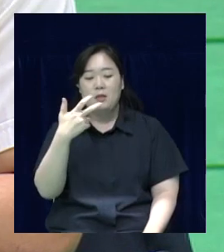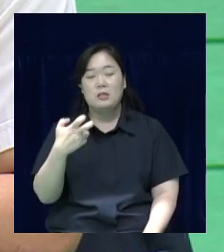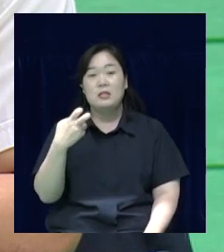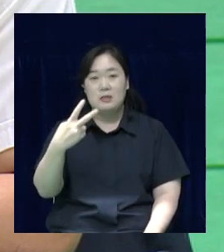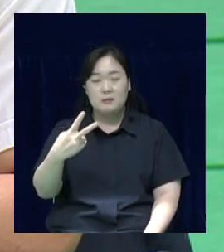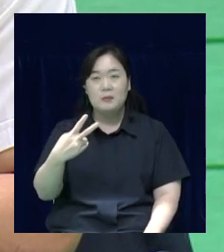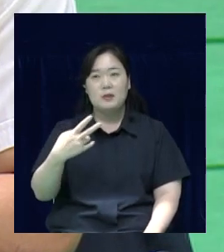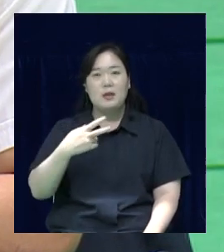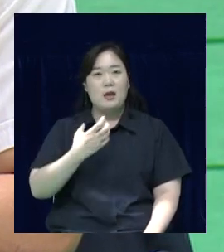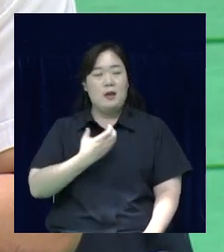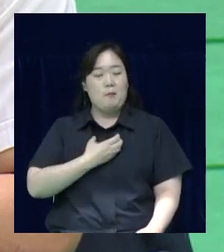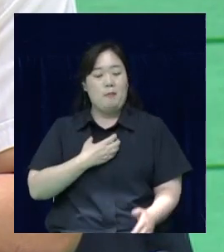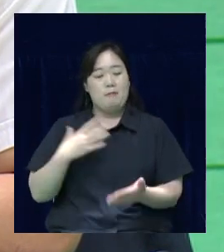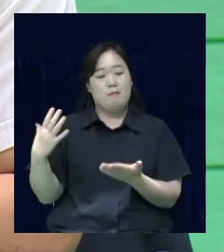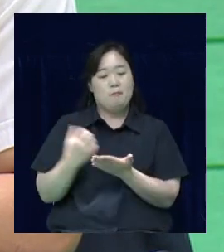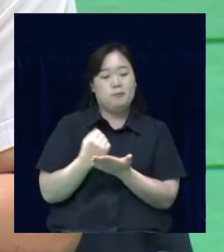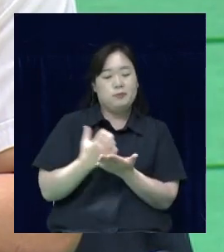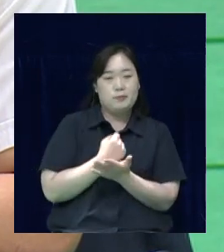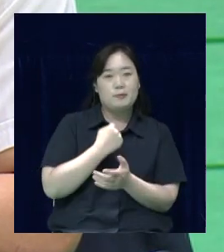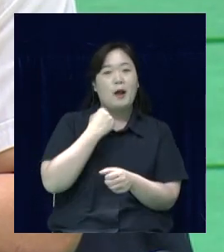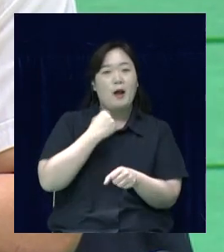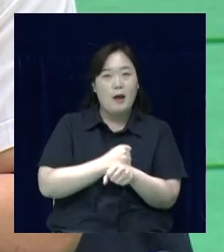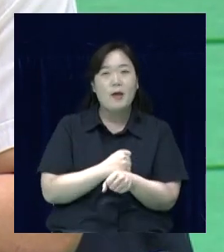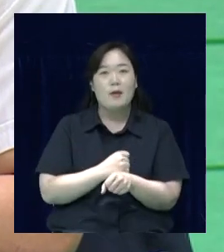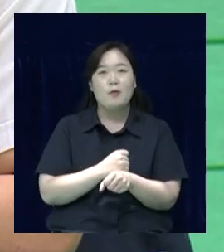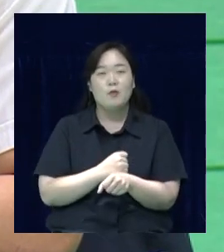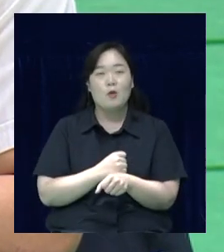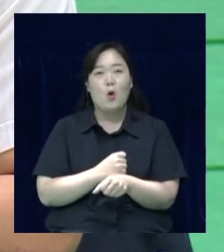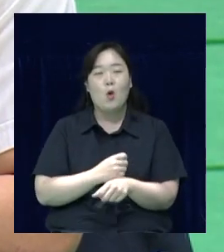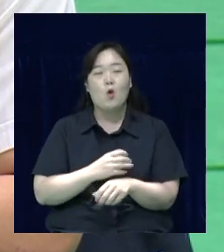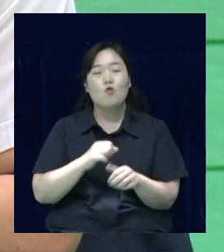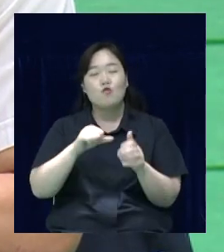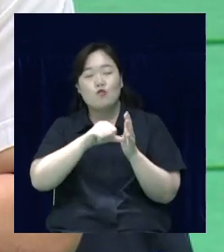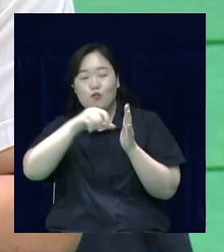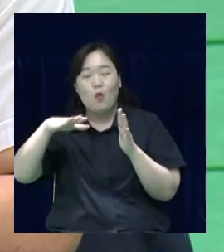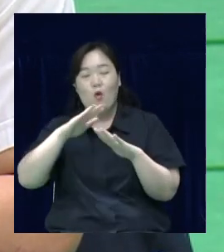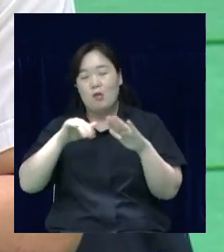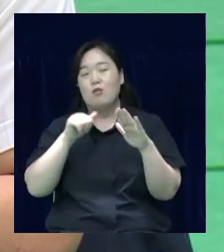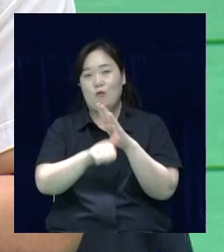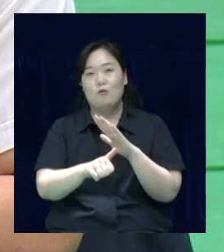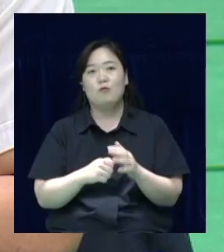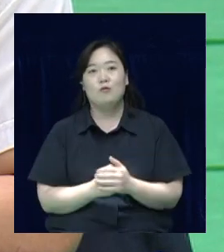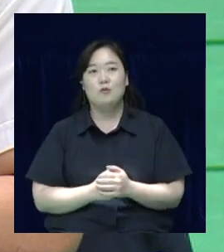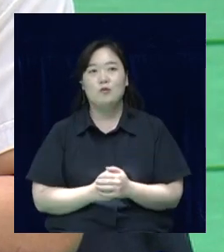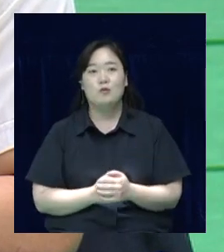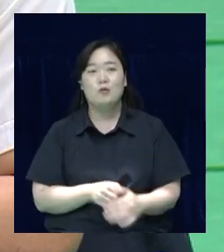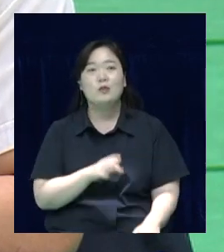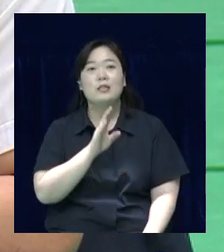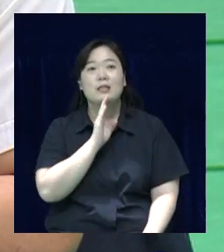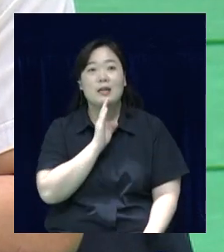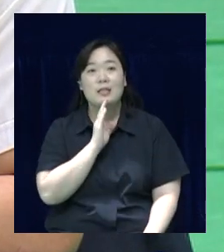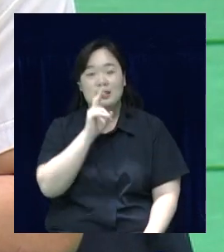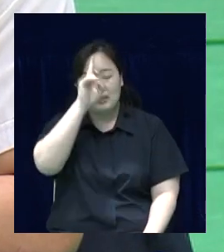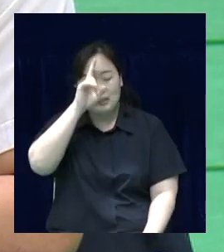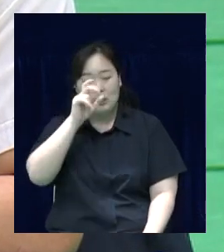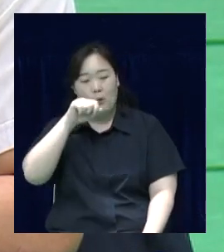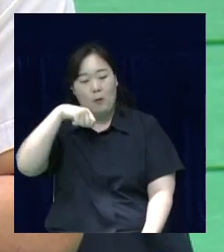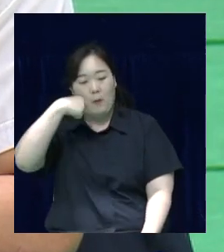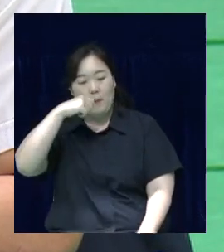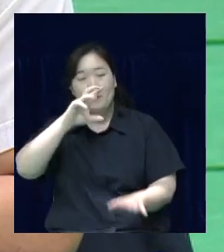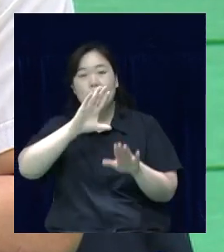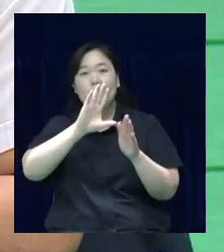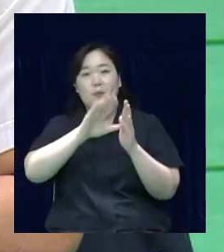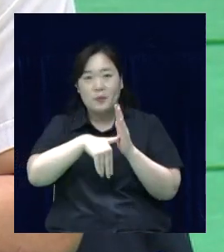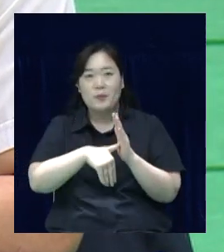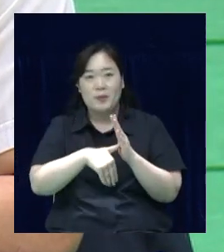입상한 우리나라 대표 간판급 선수이기도 합니다. 네, 그렇습니다. 앞서서 사실 저희가 이제 점심시간 때 사실 문정훈